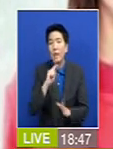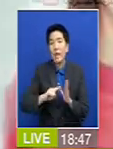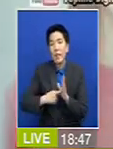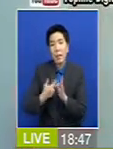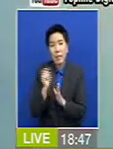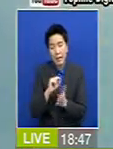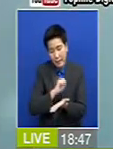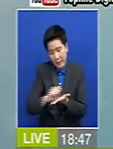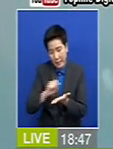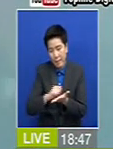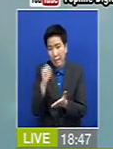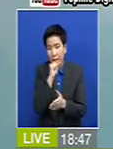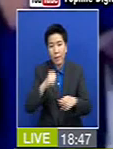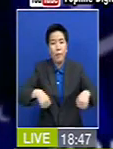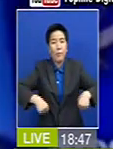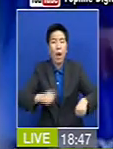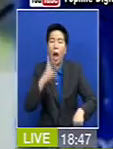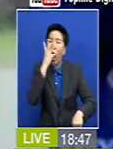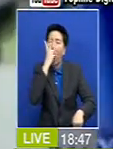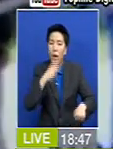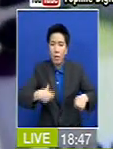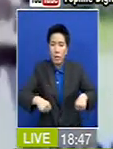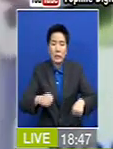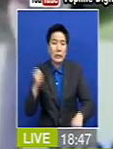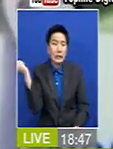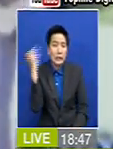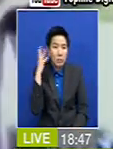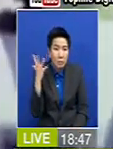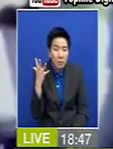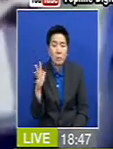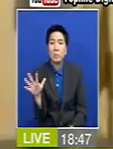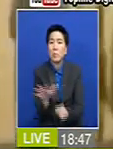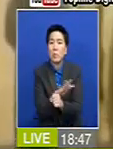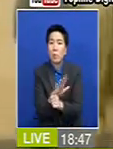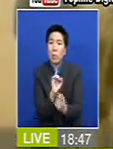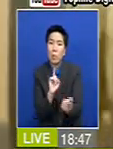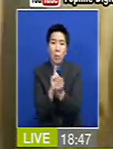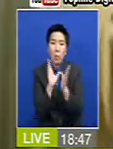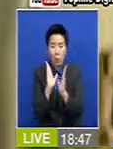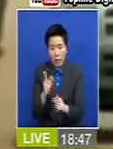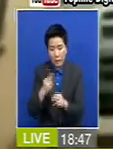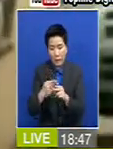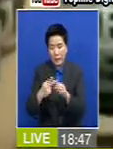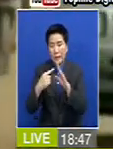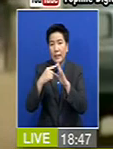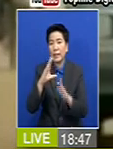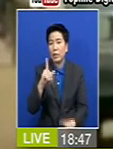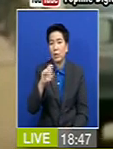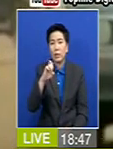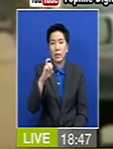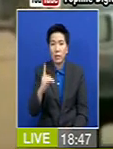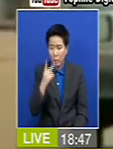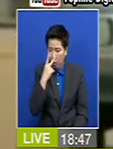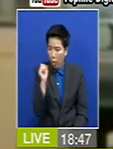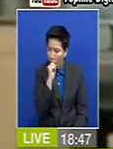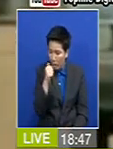ริ่มต้นจากการแต่งเพลงมอเตอร์ไซค์ห้างแต่ปรากฏว่าเพลงนี้มันไม่ดังแล้วบังเอิญว่าไปพบกับลูกศิษย์ที่ชื่อว่าเชิดค่ะเห็นว่าร้